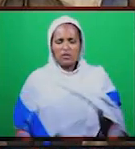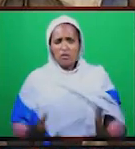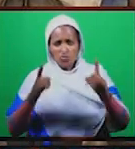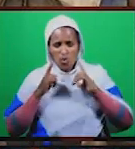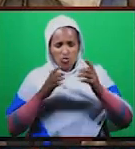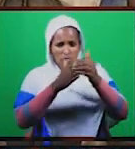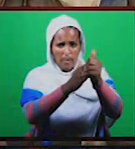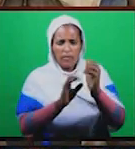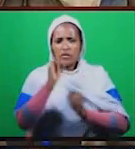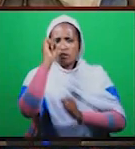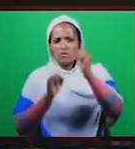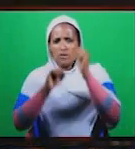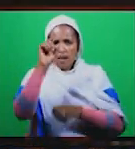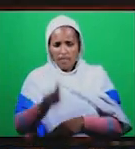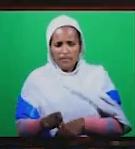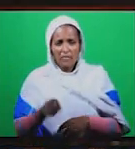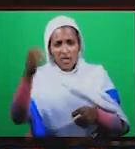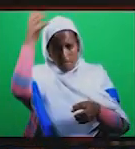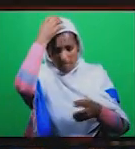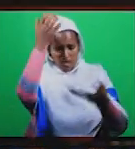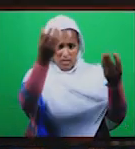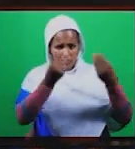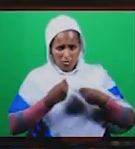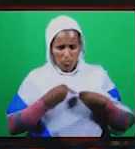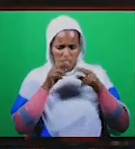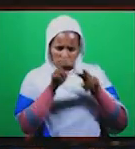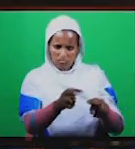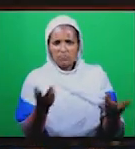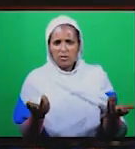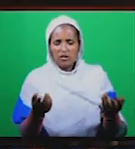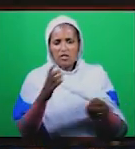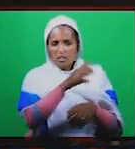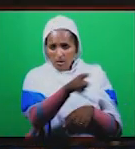ስሙ። ከዚያ የተነሳ ነው ህይወታችሁን ለመምራት